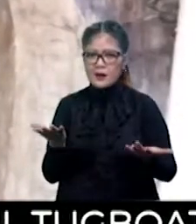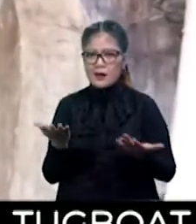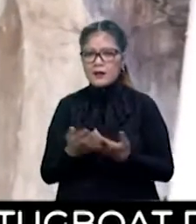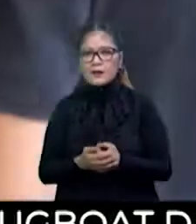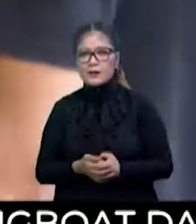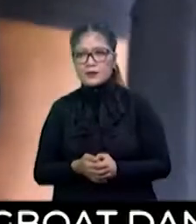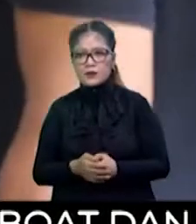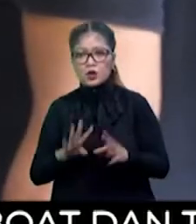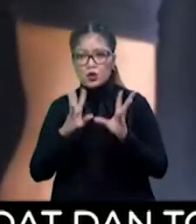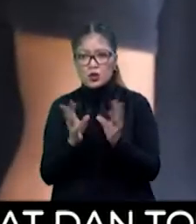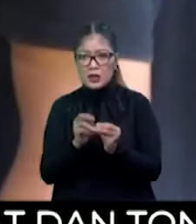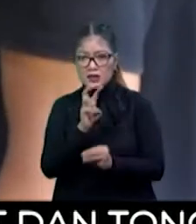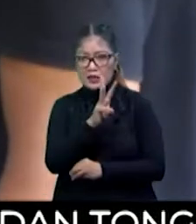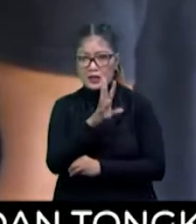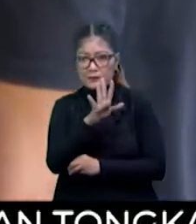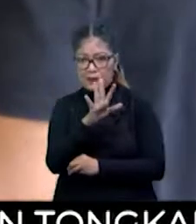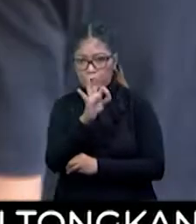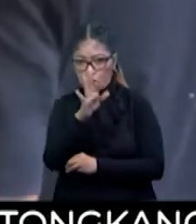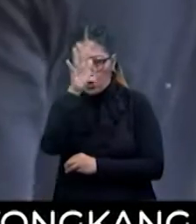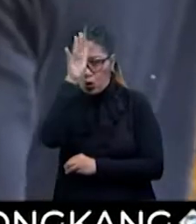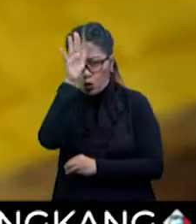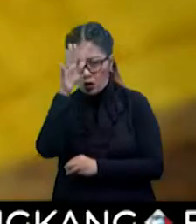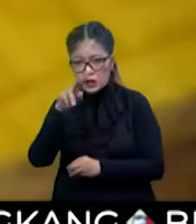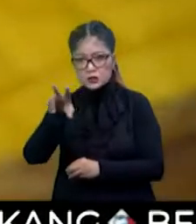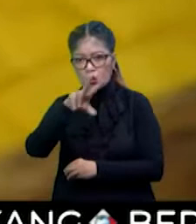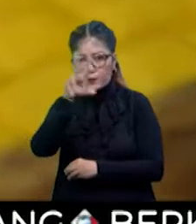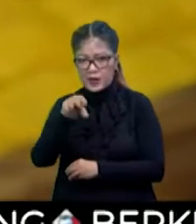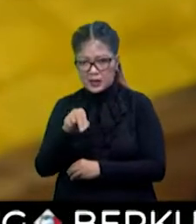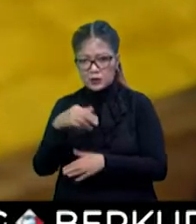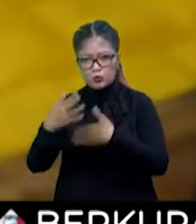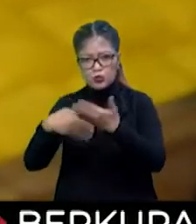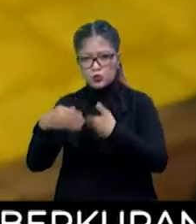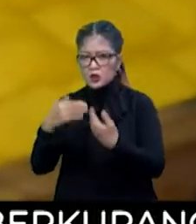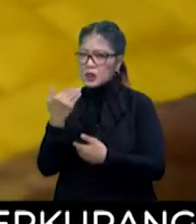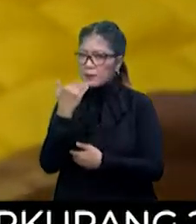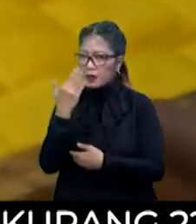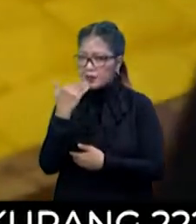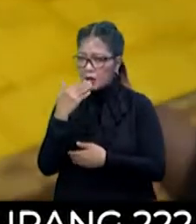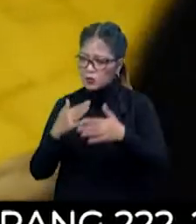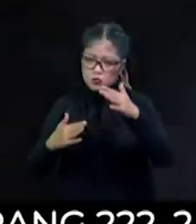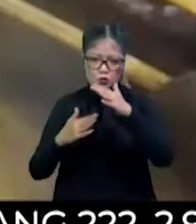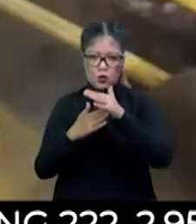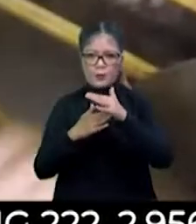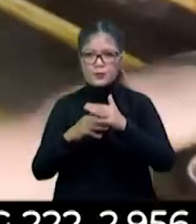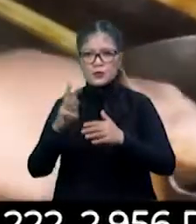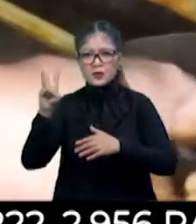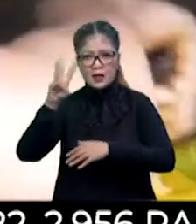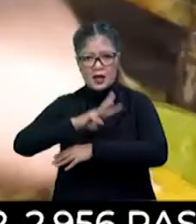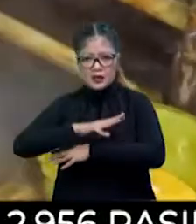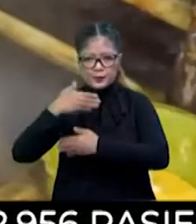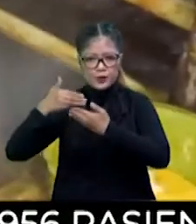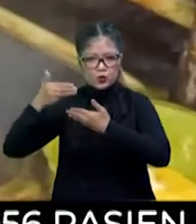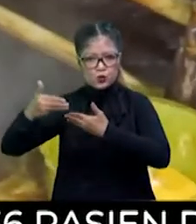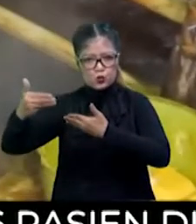350 pengrajin paguyuban tahu tempe se-Jawa Barat menggelar mogok massal produksi tahu tempe hingga 3 hari ke depan. Para